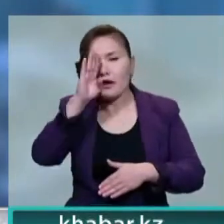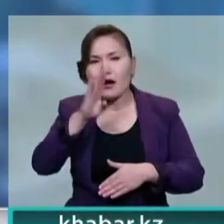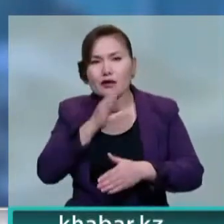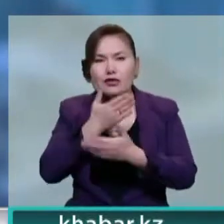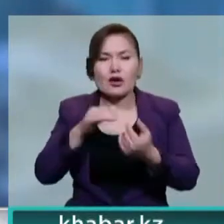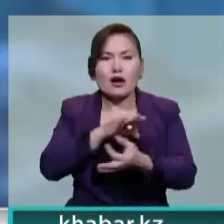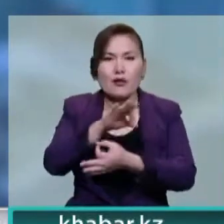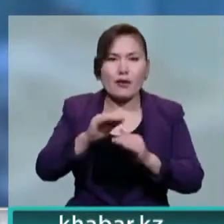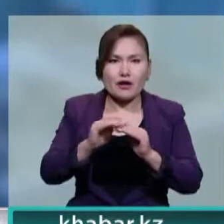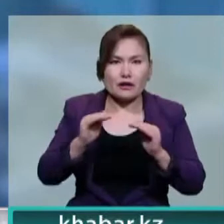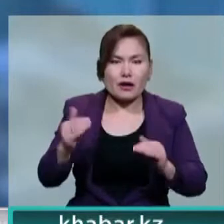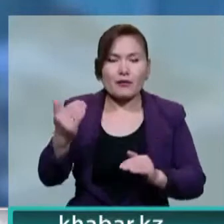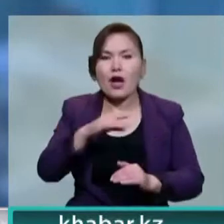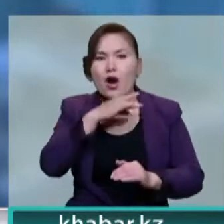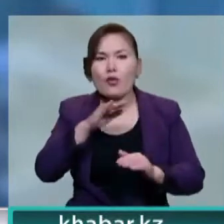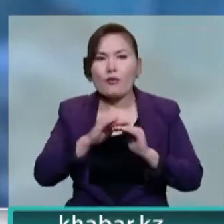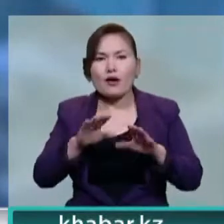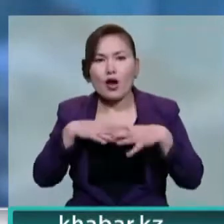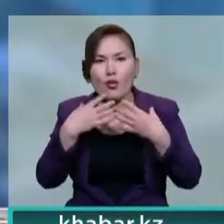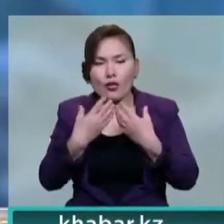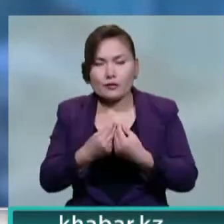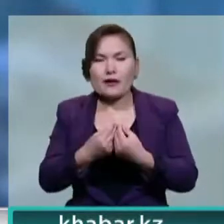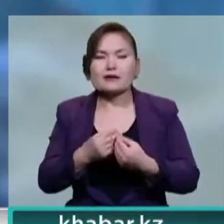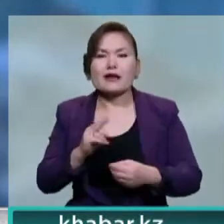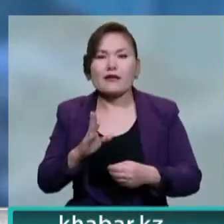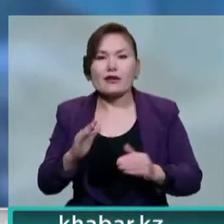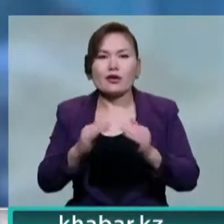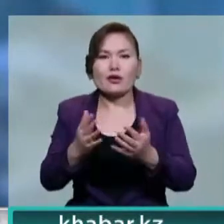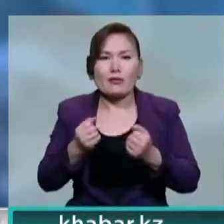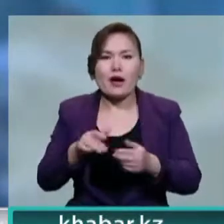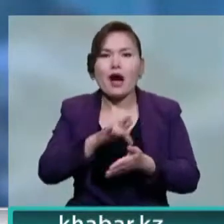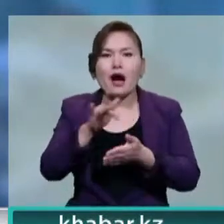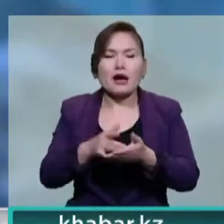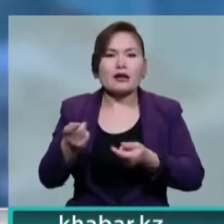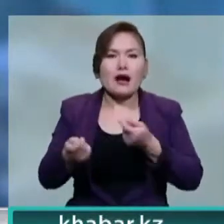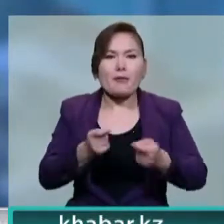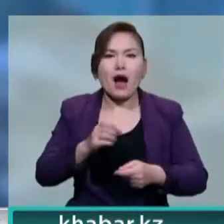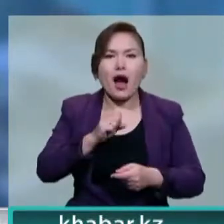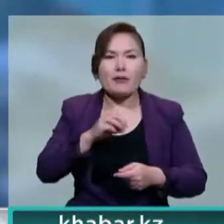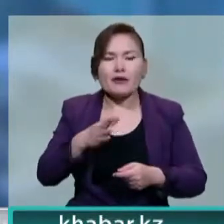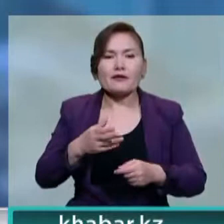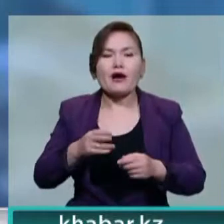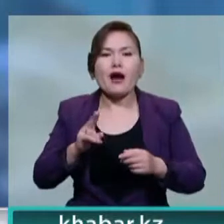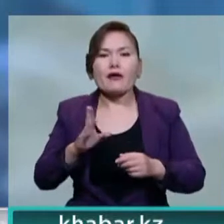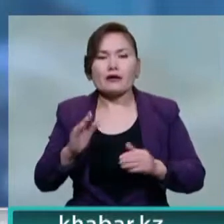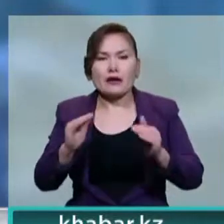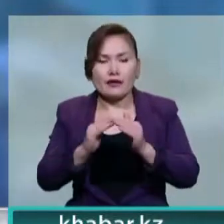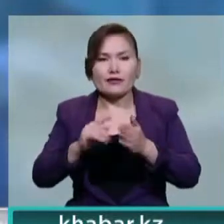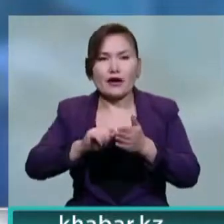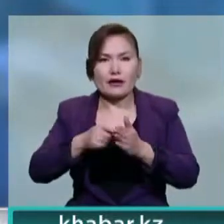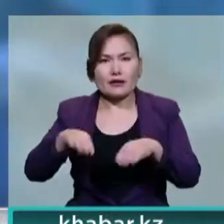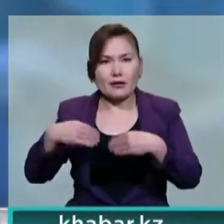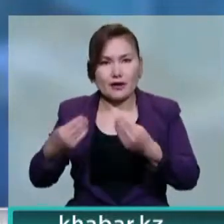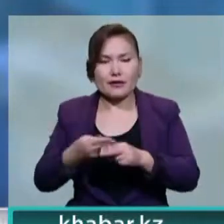мен көп балалы отбасылар. Қоныс тойын тойлаушылардың бір қатарына қала әкімі Қайрат Ахметов пәтер кілтін өз қолымен табыс